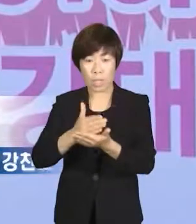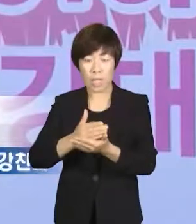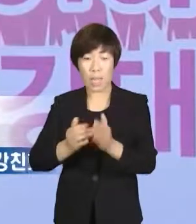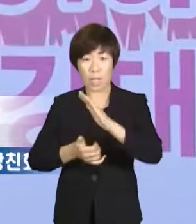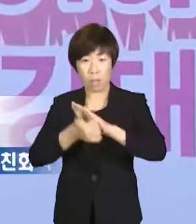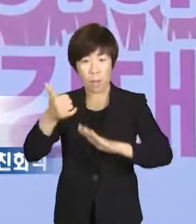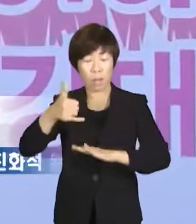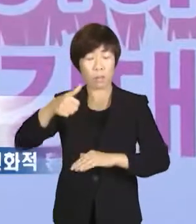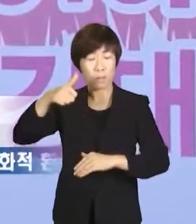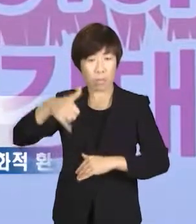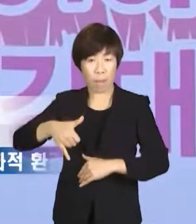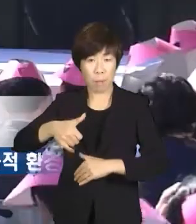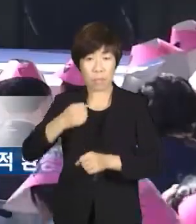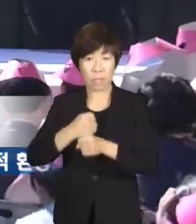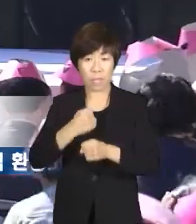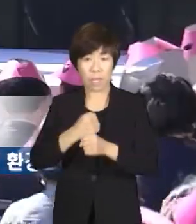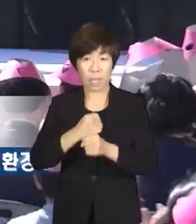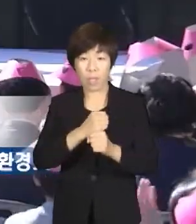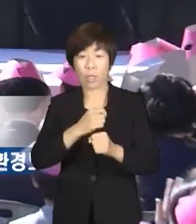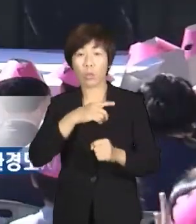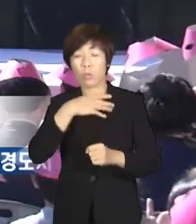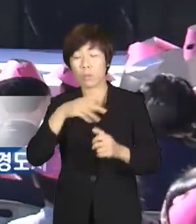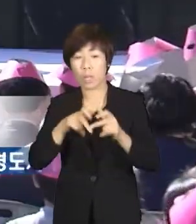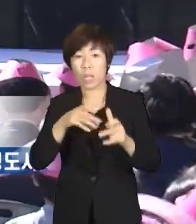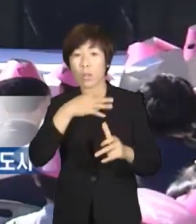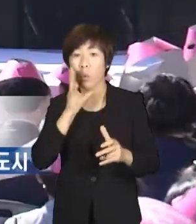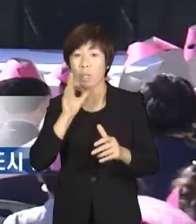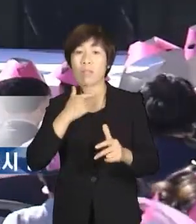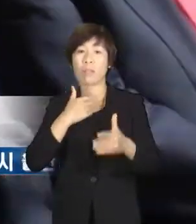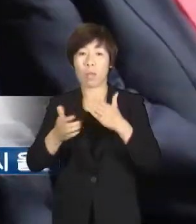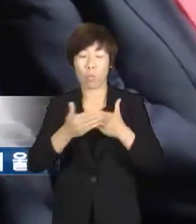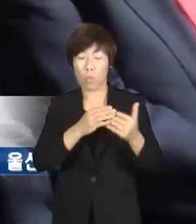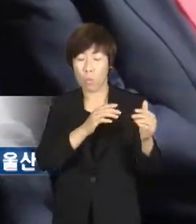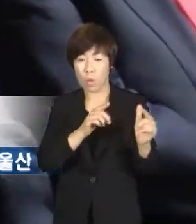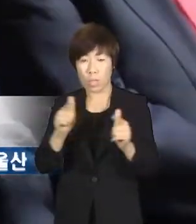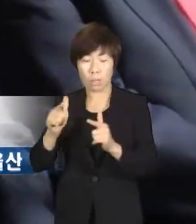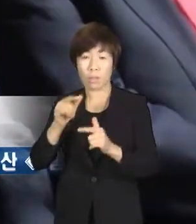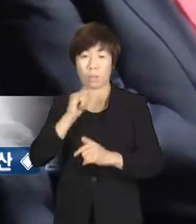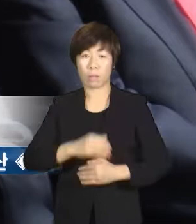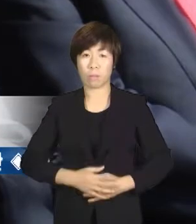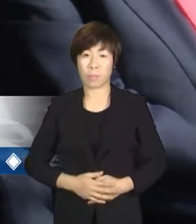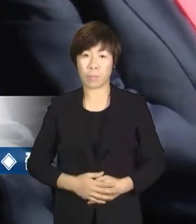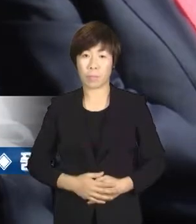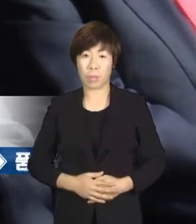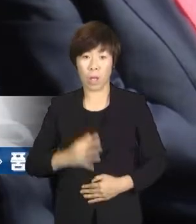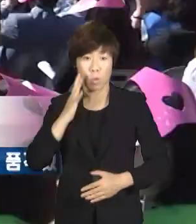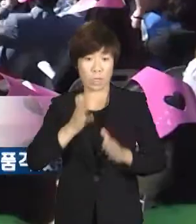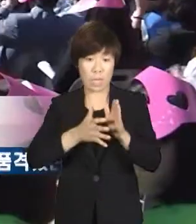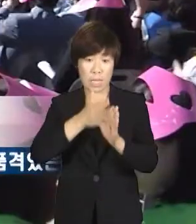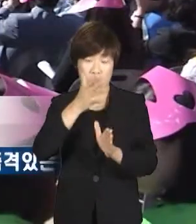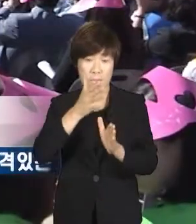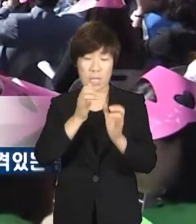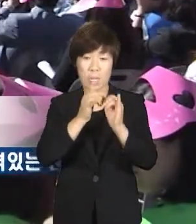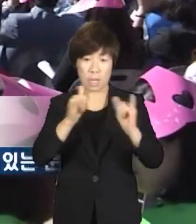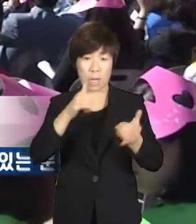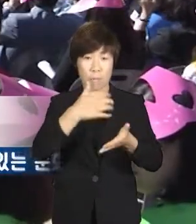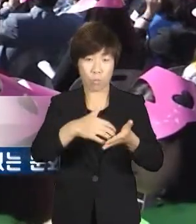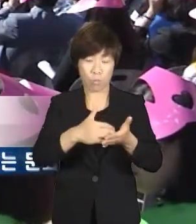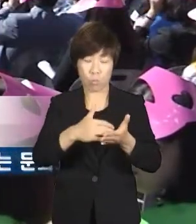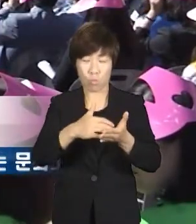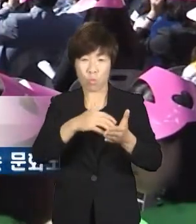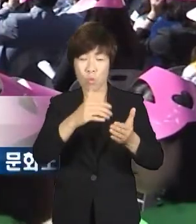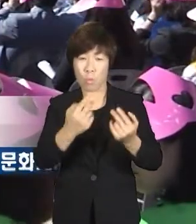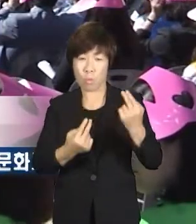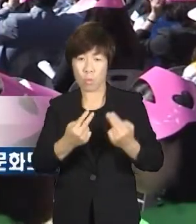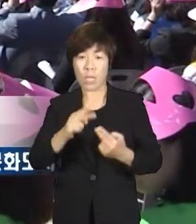만들기, 장애인 및 노인 체험 활동 등의 다양한 나눔 활동 프로그램을 선보였습니다. 한편 울산시 인구 대비